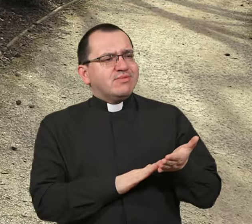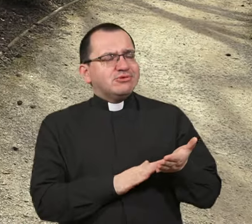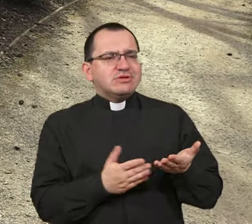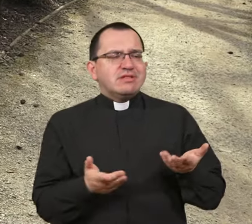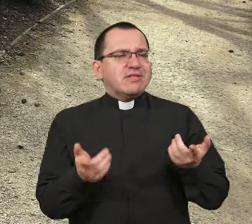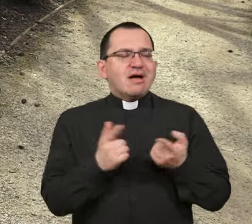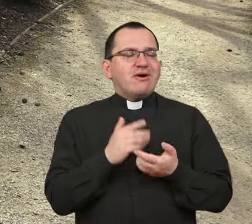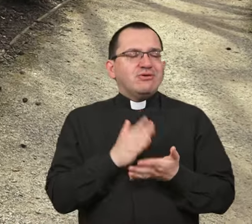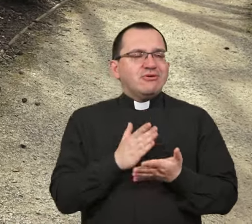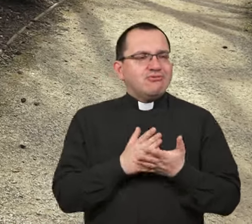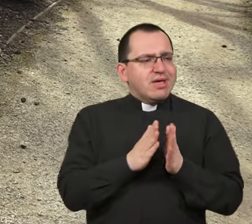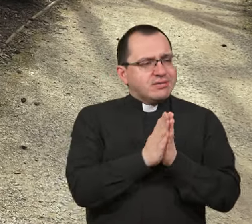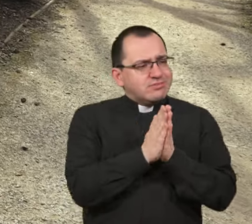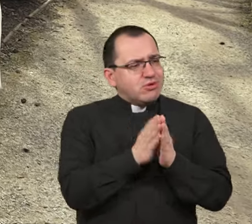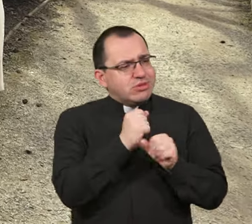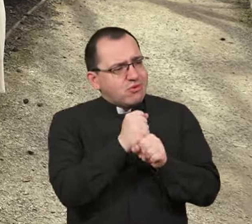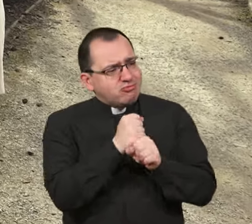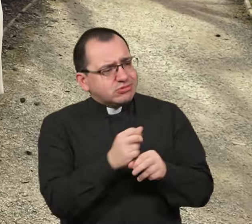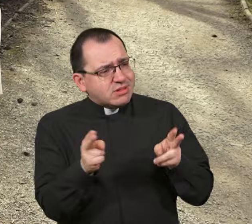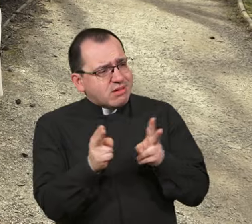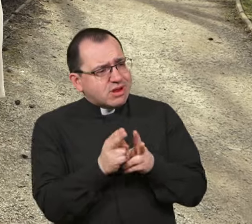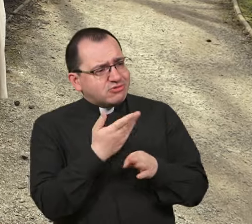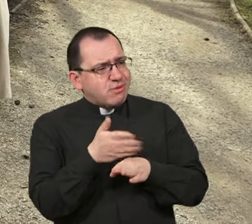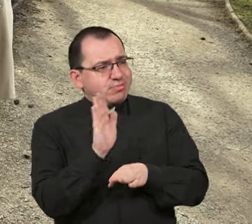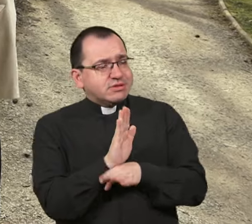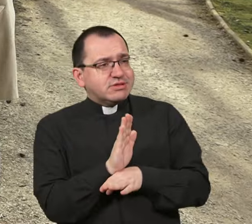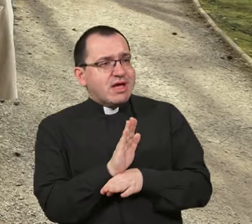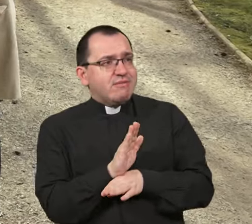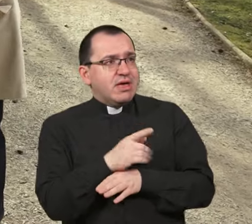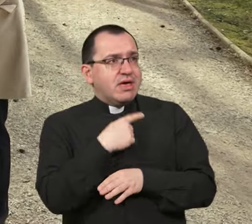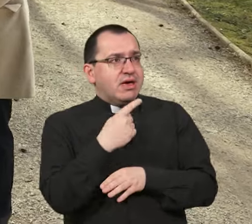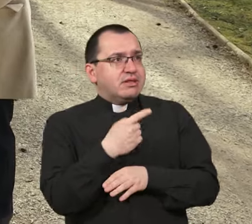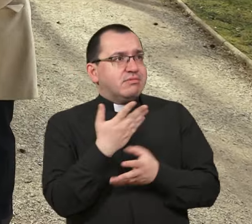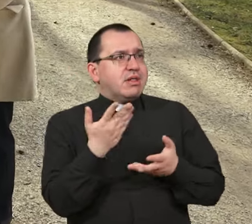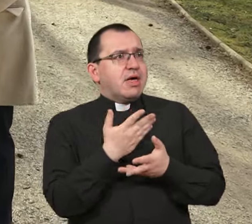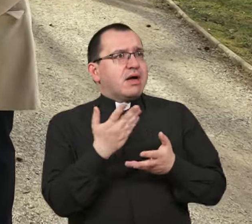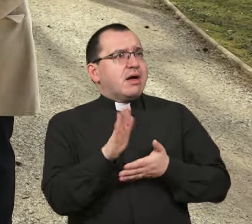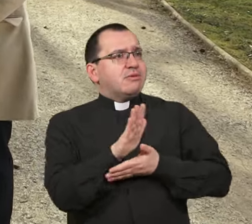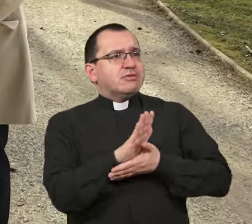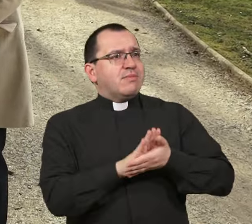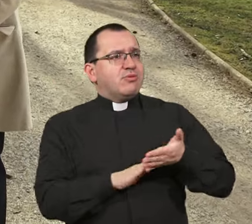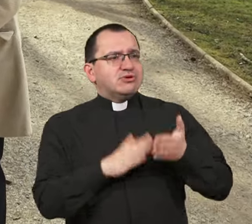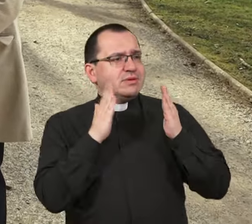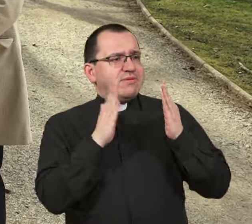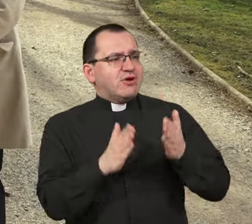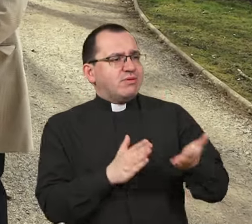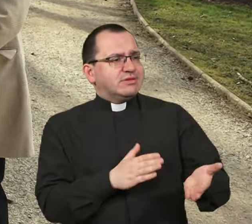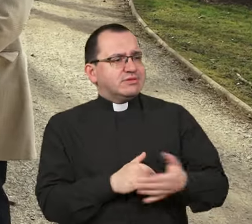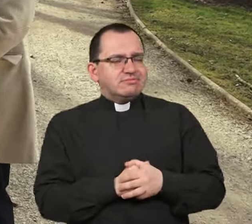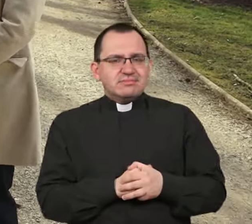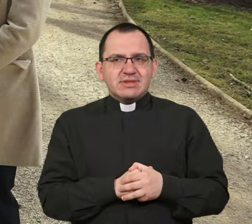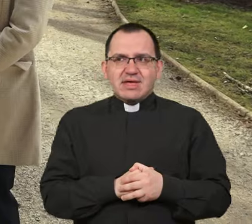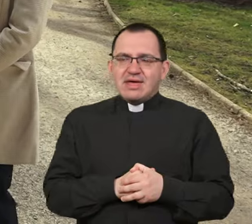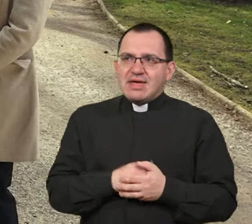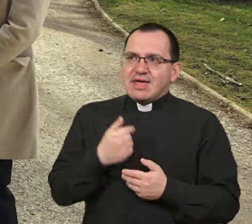i uvijek, molimo naše goste da nam se ukratko predstave i da nam kažu kako je krenuo taj hod s Gospodinom. Pa moj